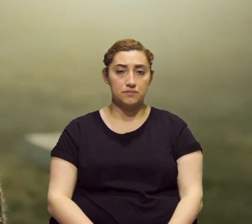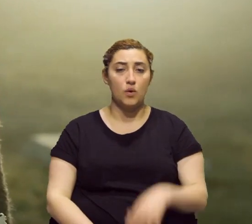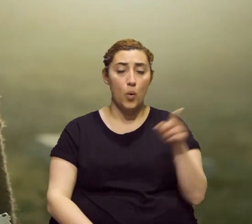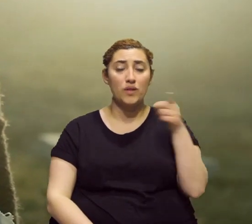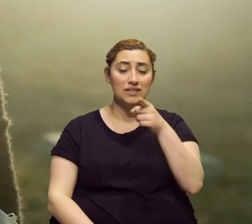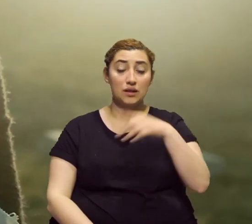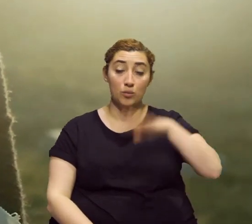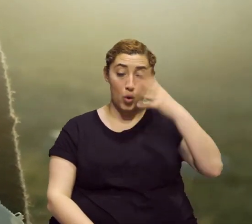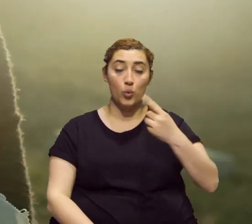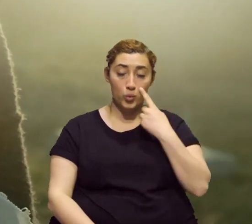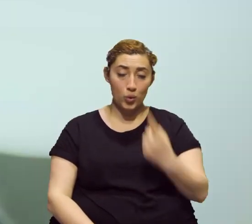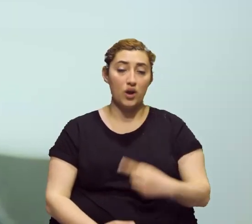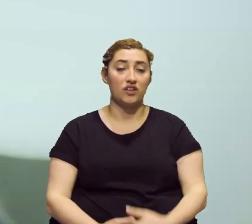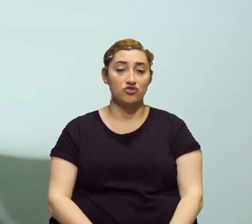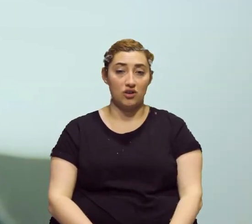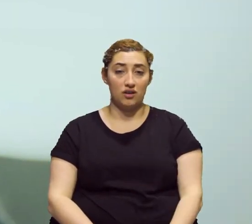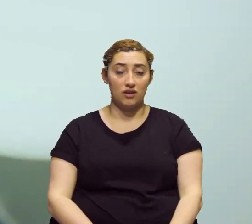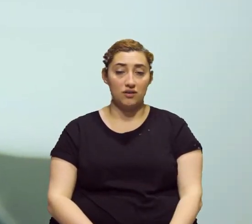O da senin büyüdüğünü görecek.